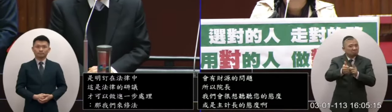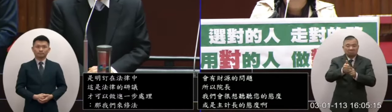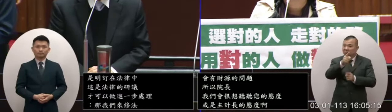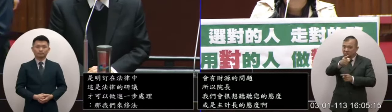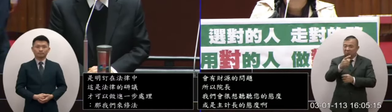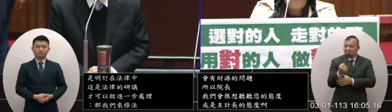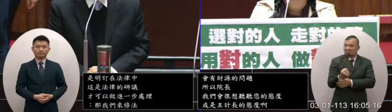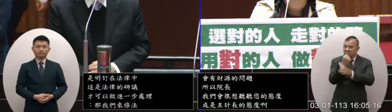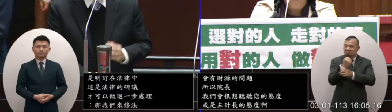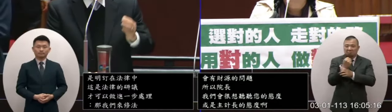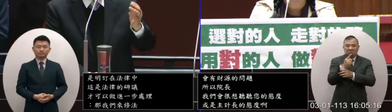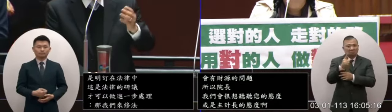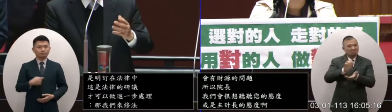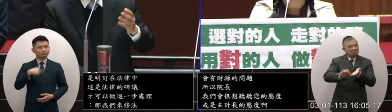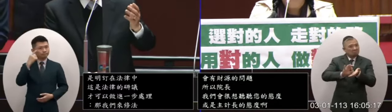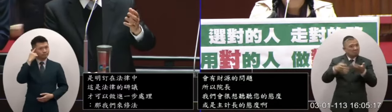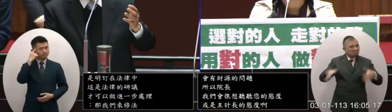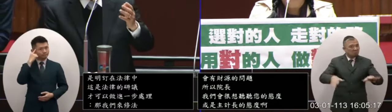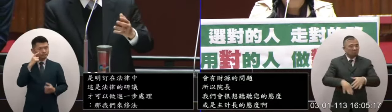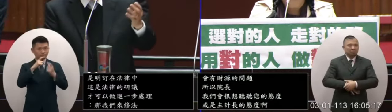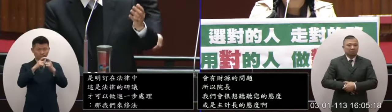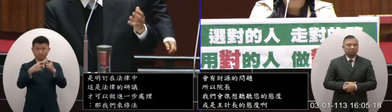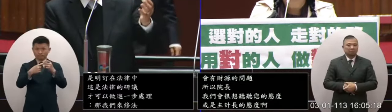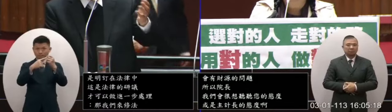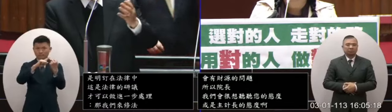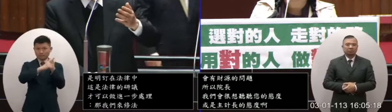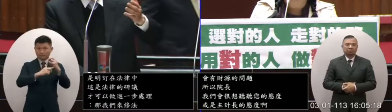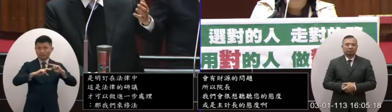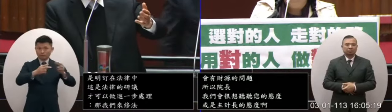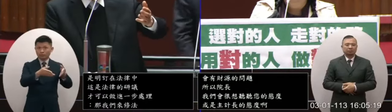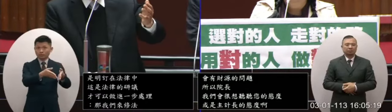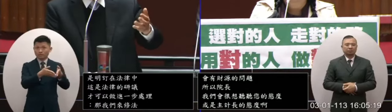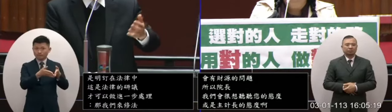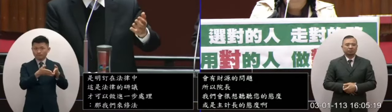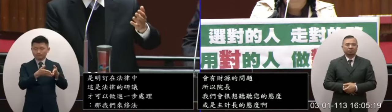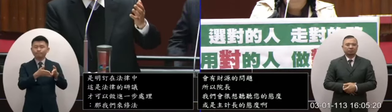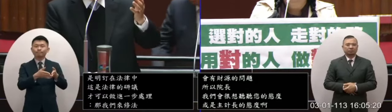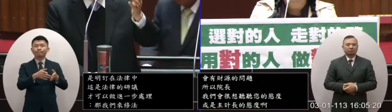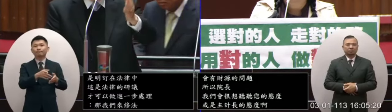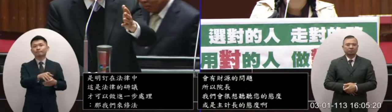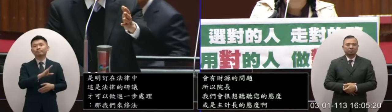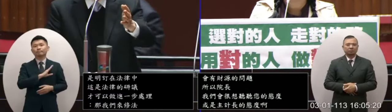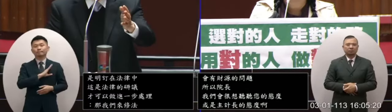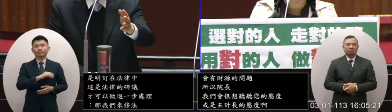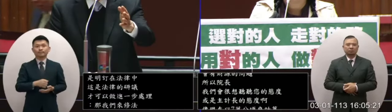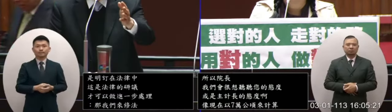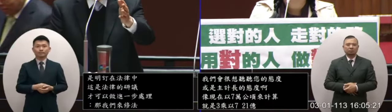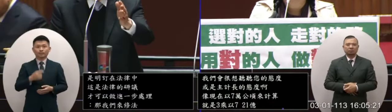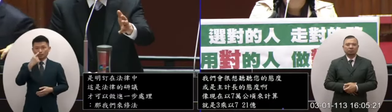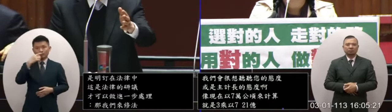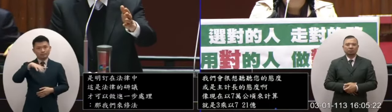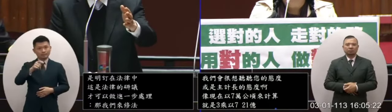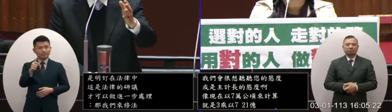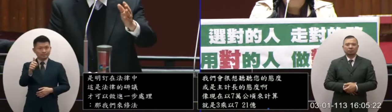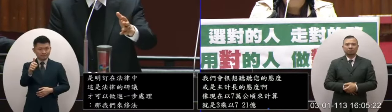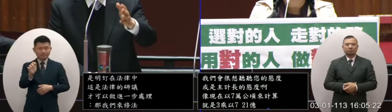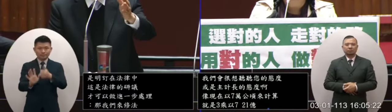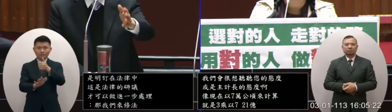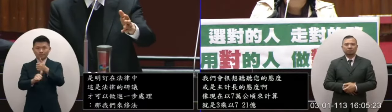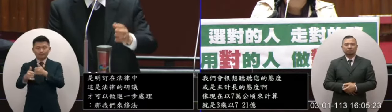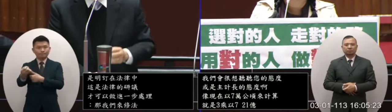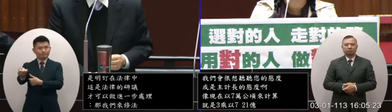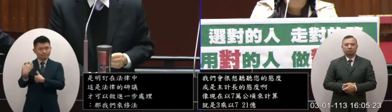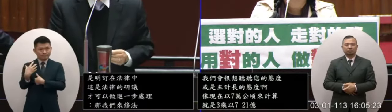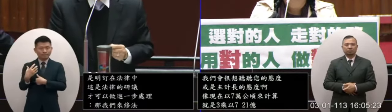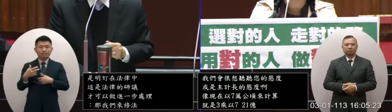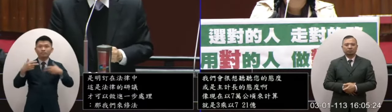吗？ 我想第一个，如果这个要修法，我们当然啊来修法啊。不过我首先要谢谢委员哦，反映